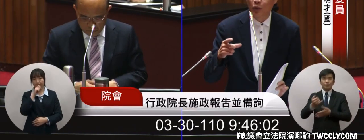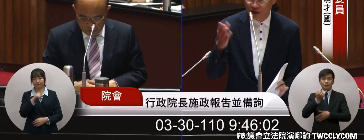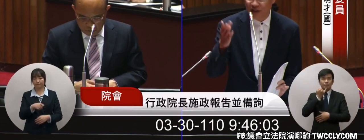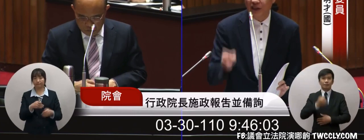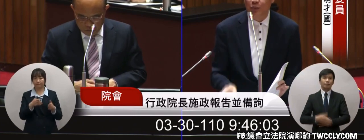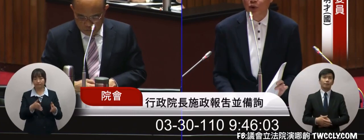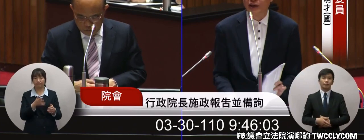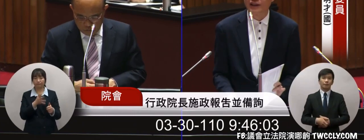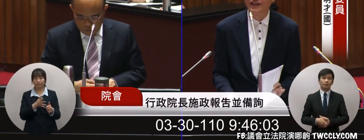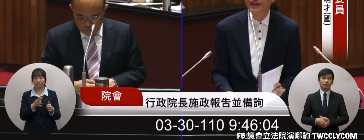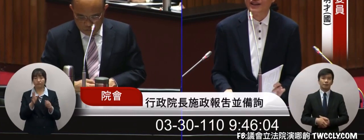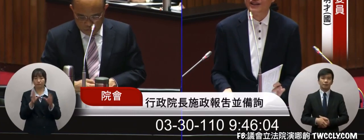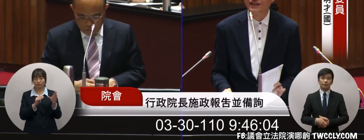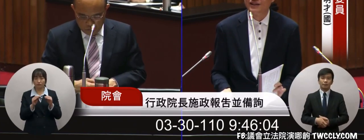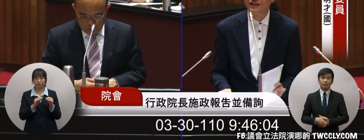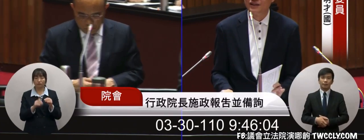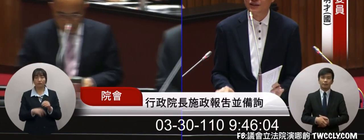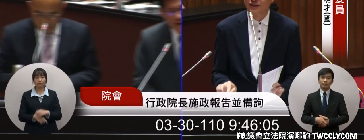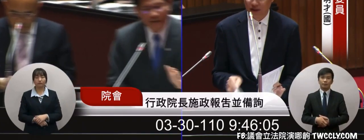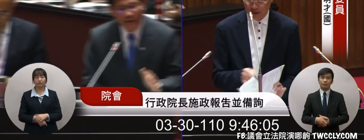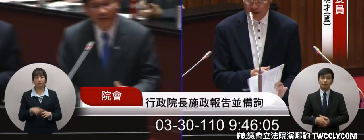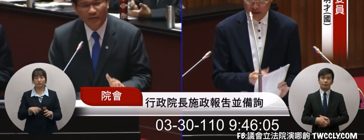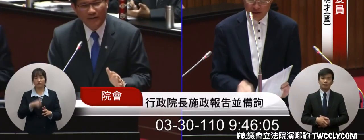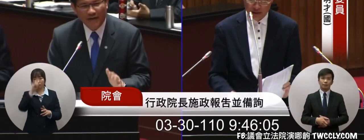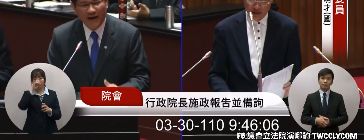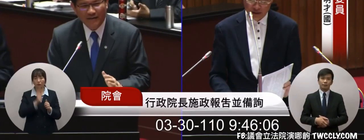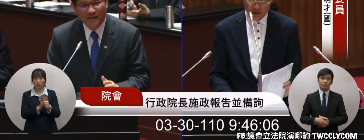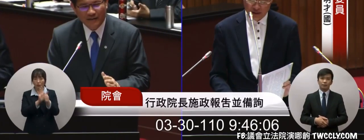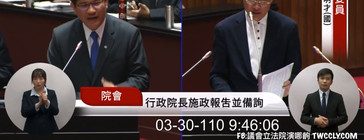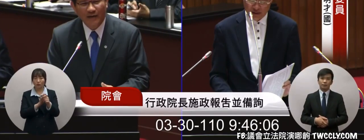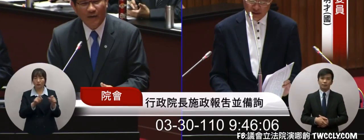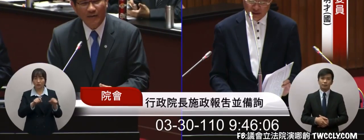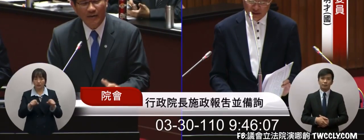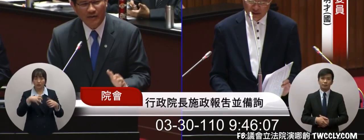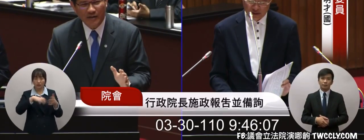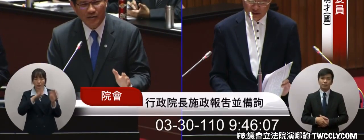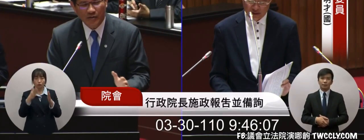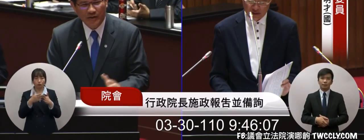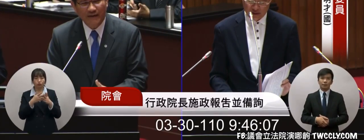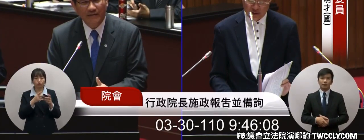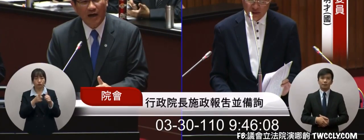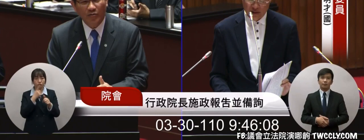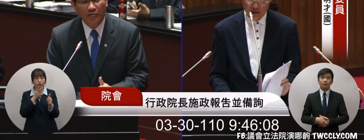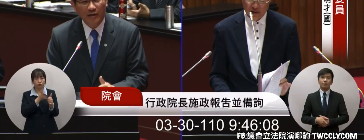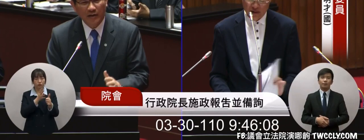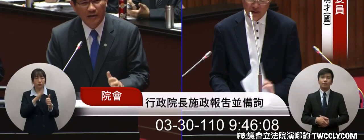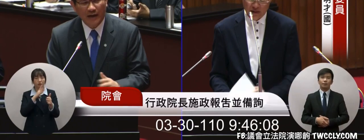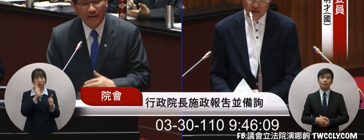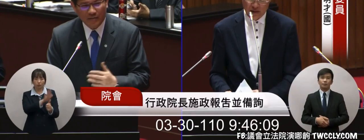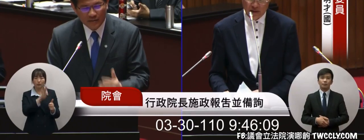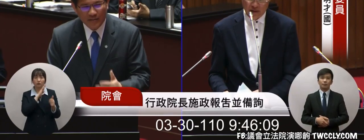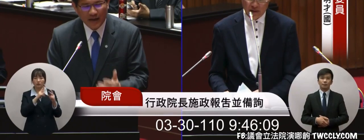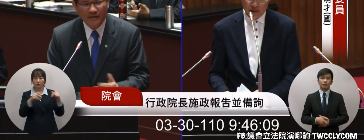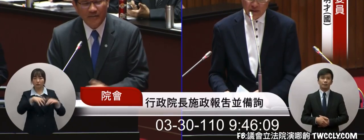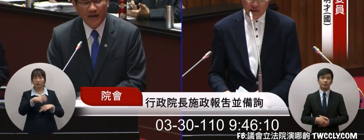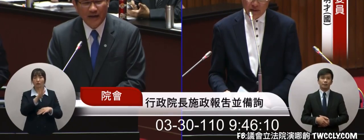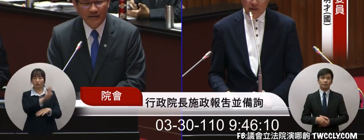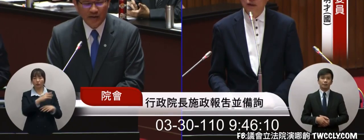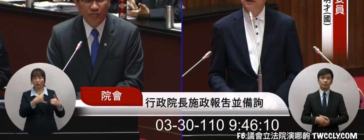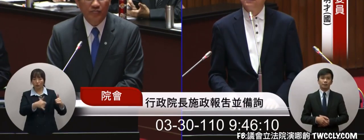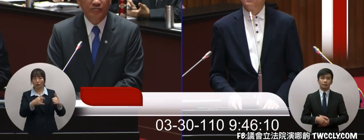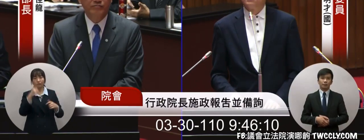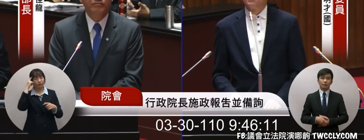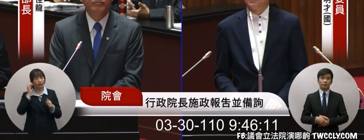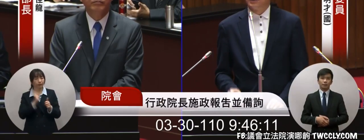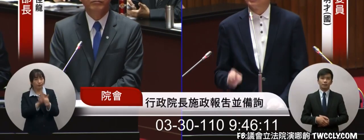解新北市政府的他的希望推動的方案內容因為有一些是屬於地方道路當然我們看怎麼樣來